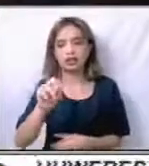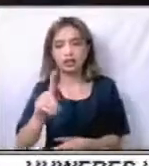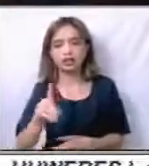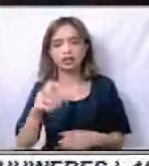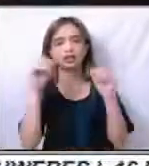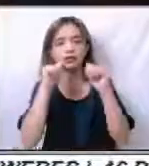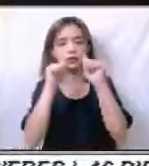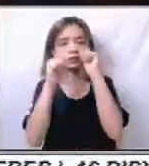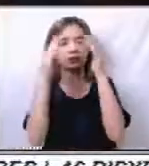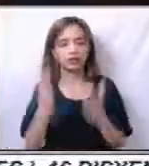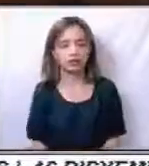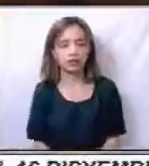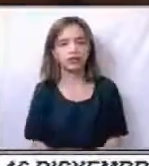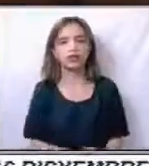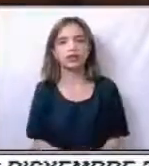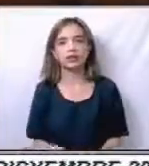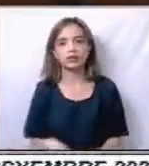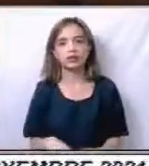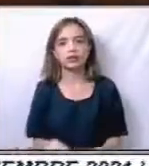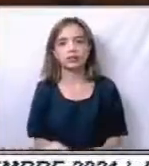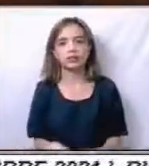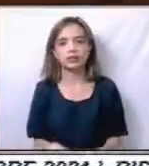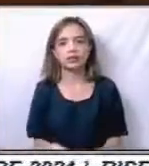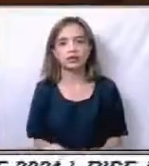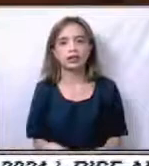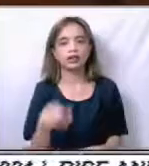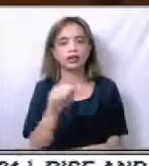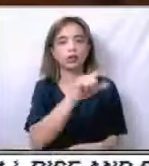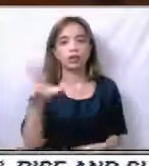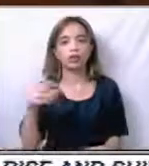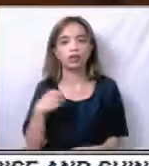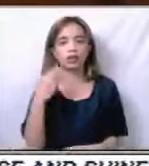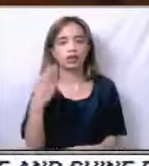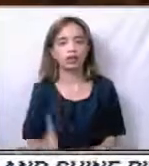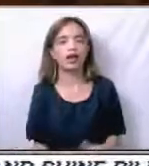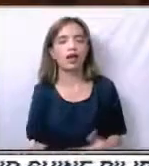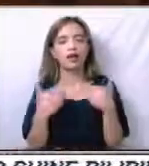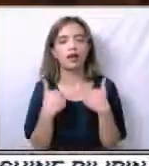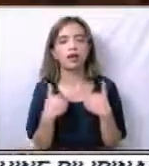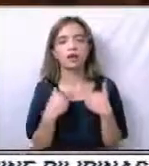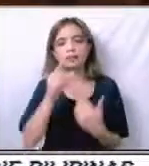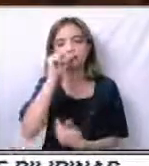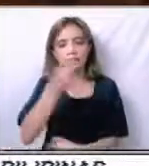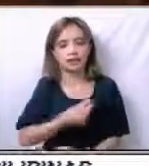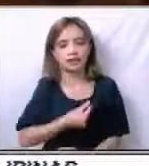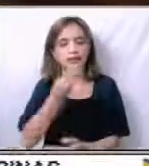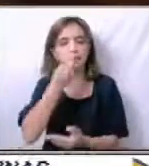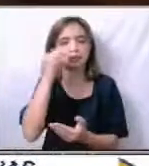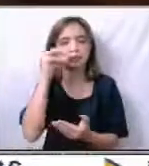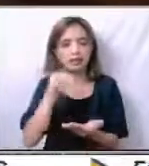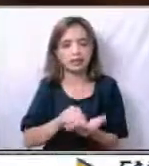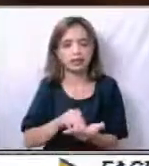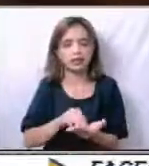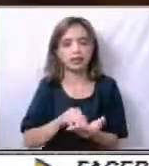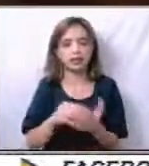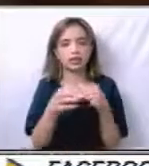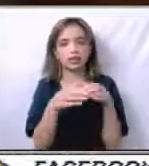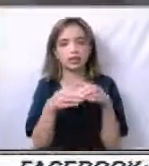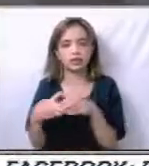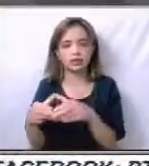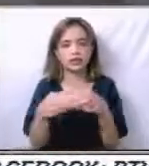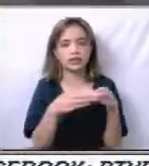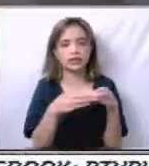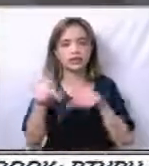Dana Matake ng Romania. Bawat opisyal nagpaabot ng pagbati at mensahe ng pakikisa sa